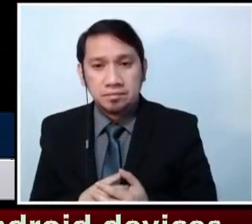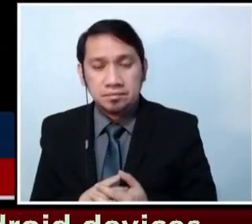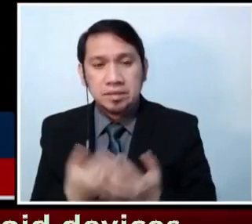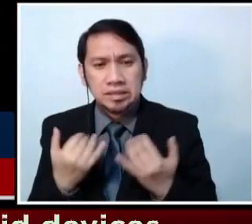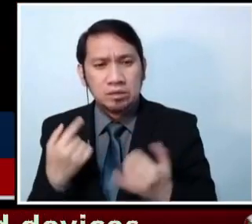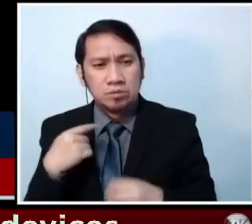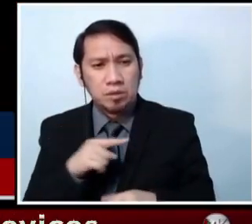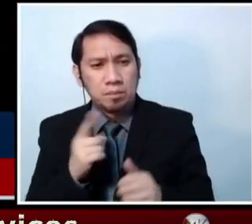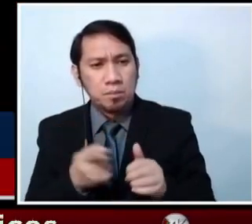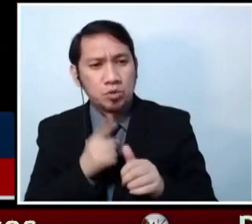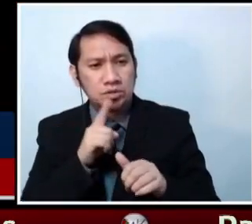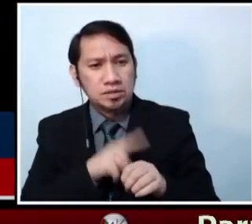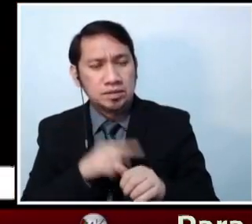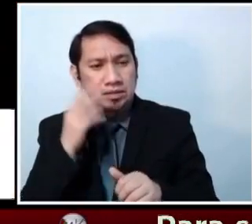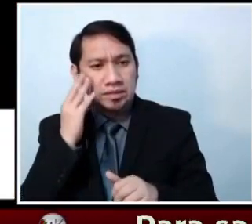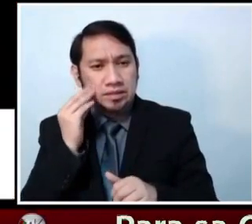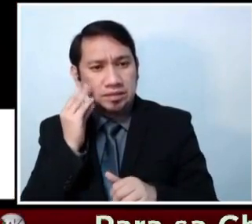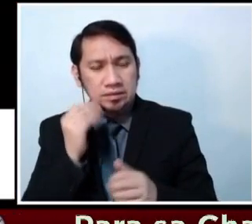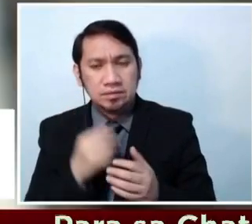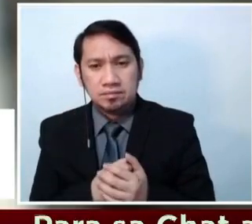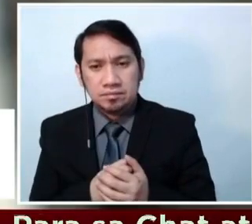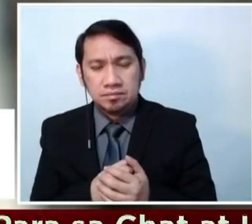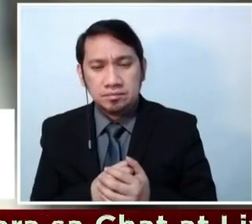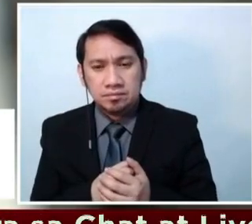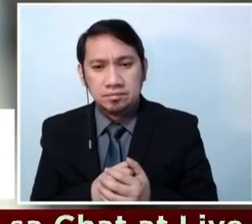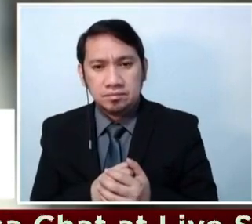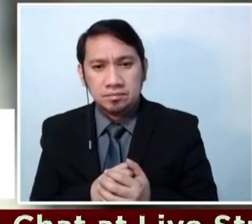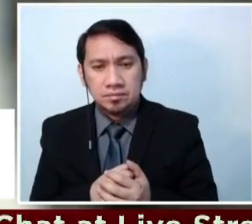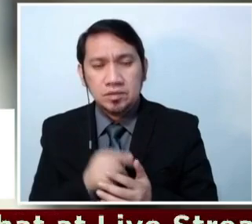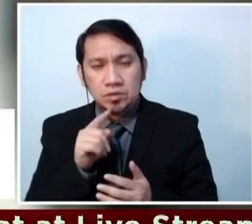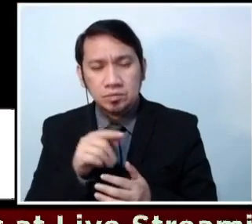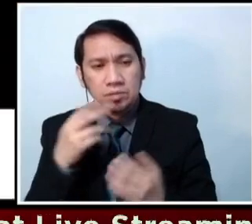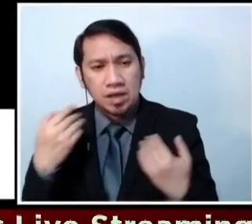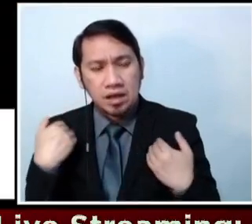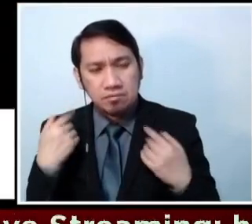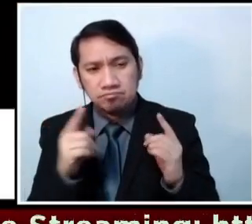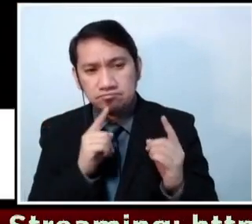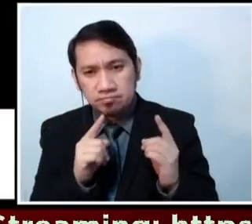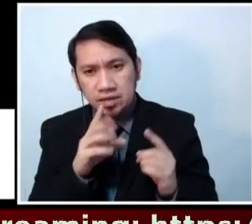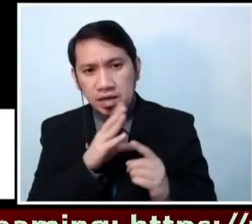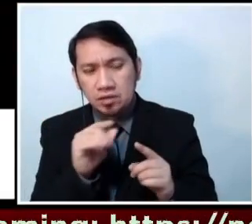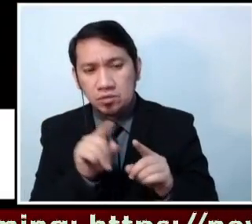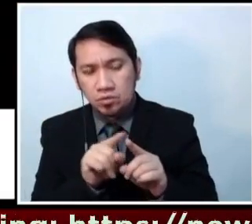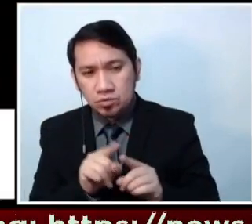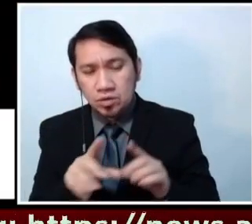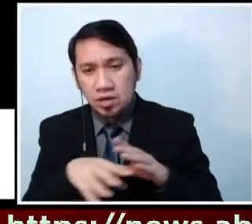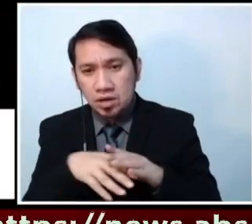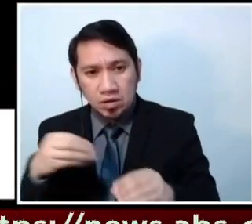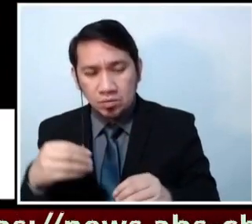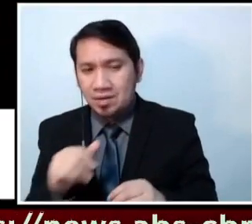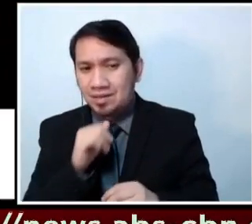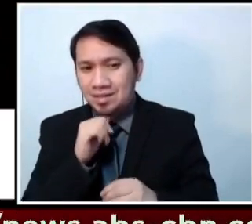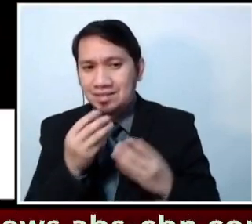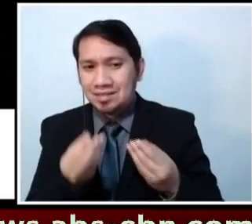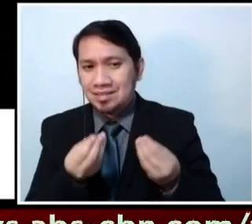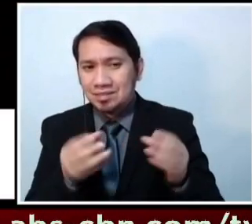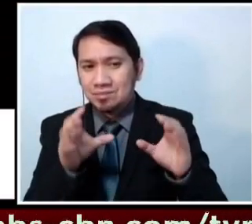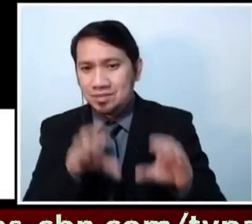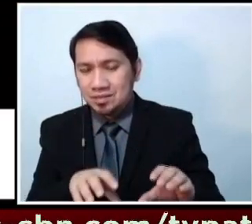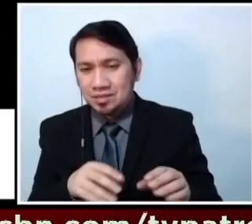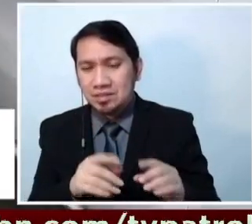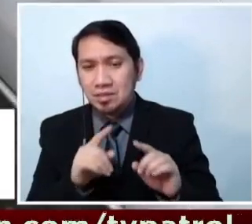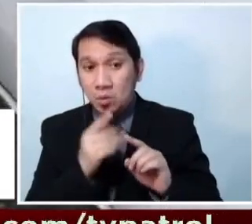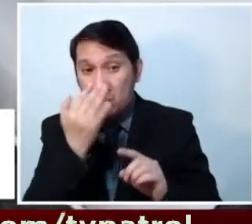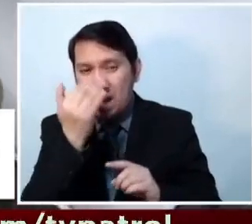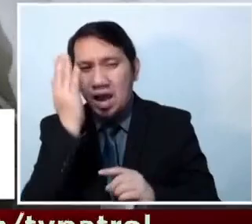naka-encounter. Chief mismo ng section, makikipag-usap at sa labas pa. Ayoko siya pagbigyan po nun, dala lang pong